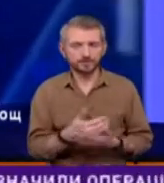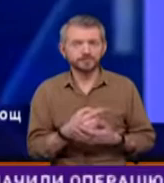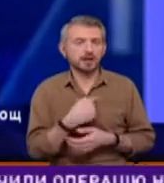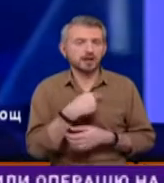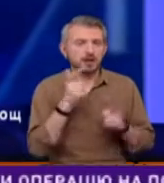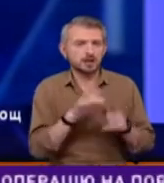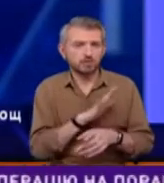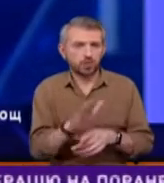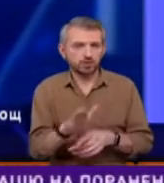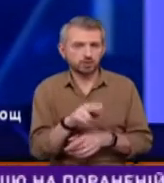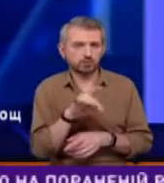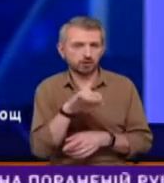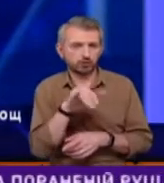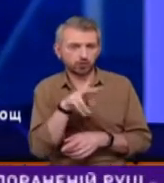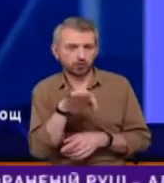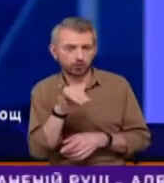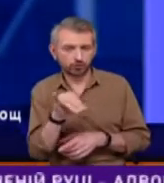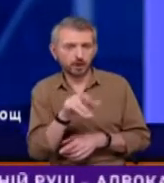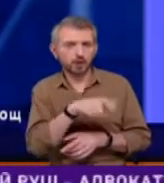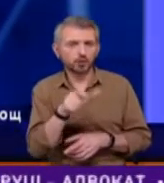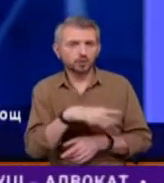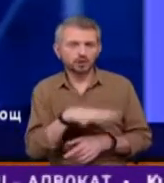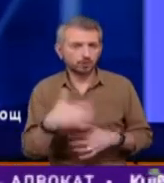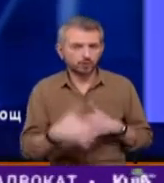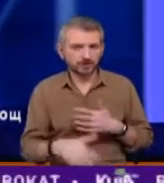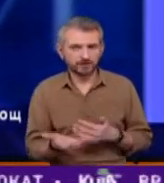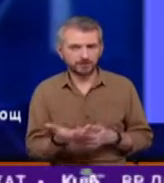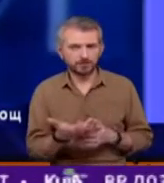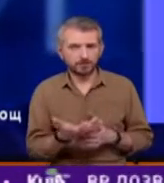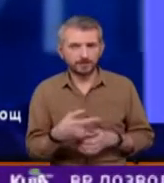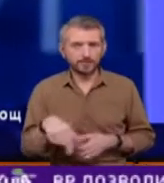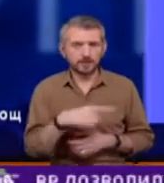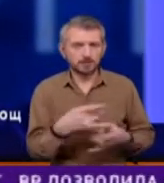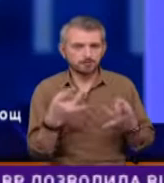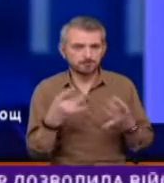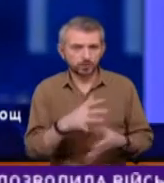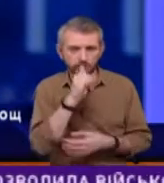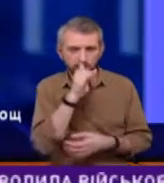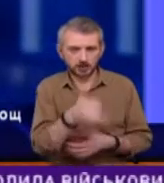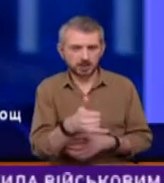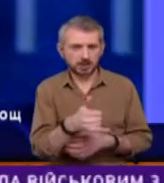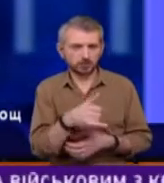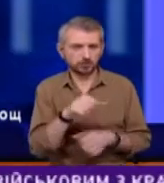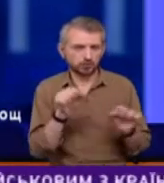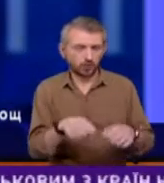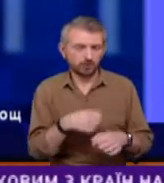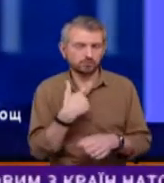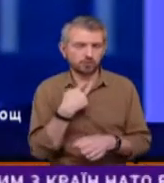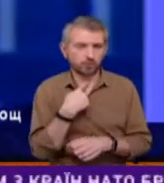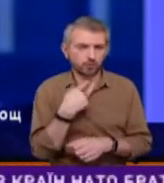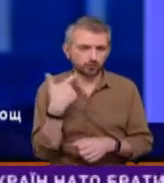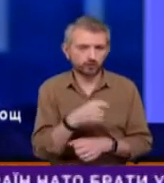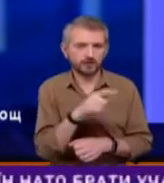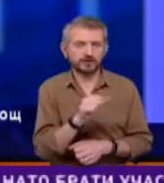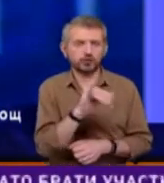не погоджуюся з Притулою. Люди не були пасивними. Їм просто не дали змоги проголосувати за